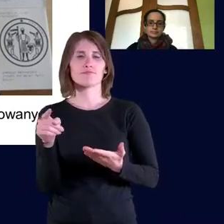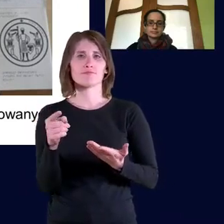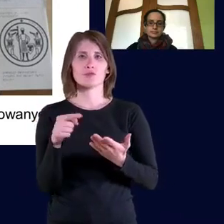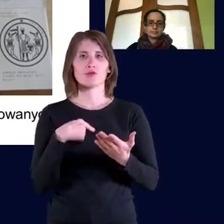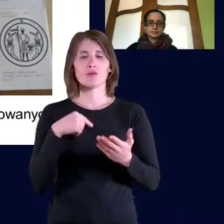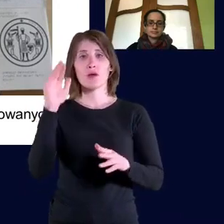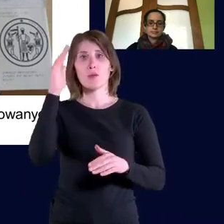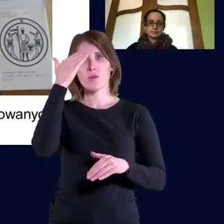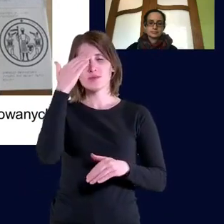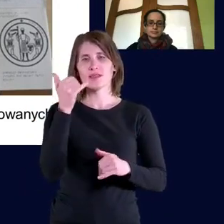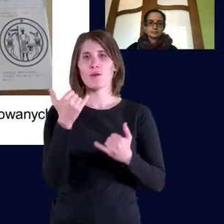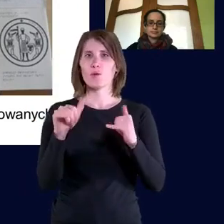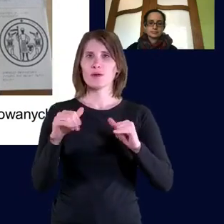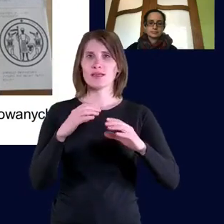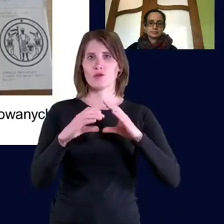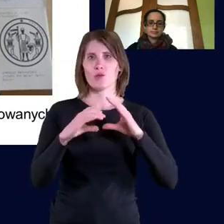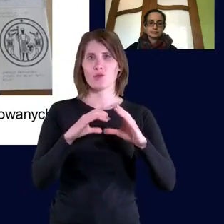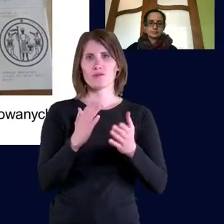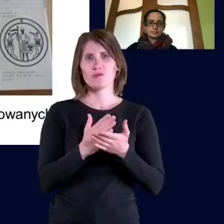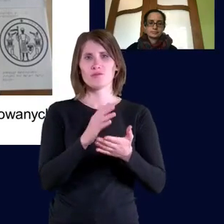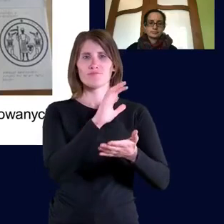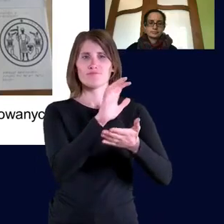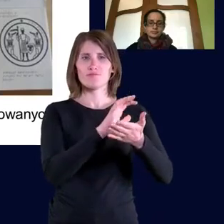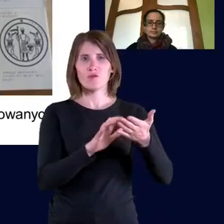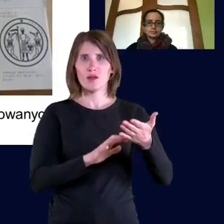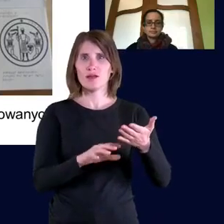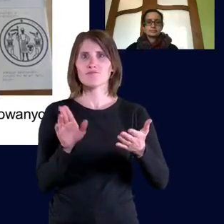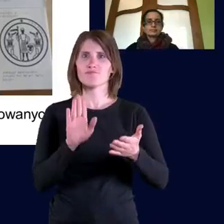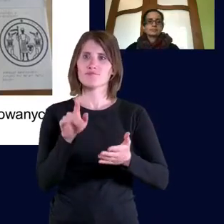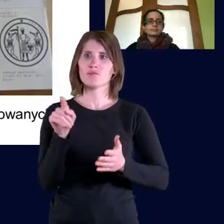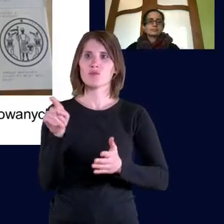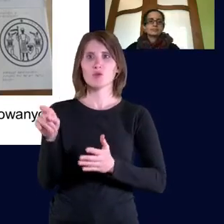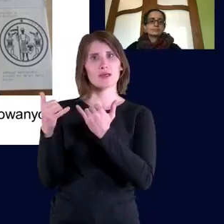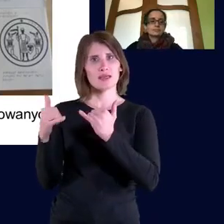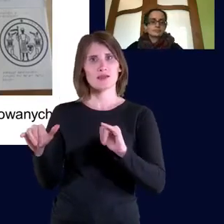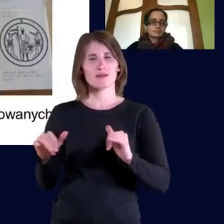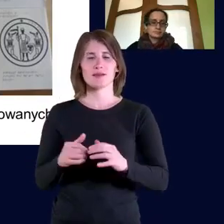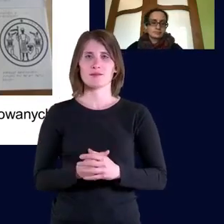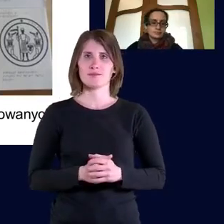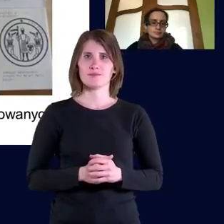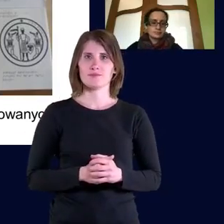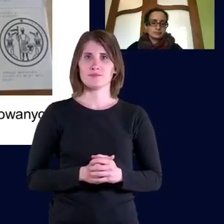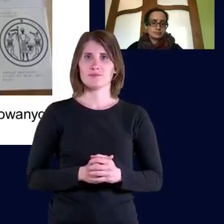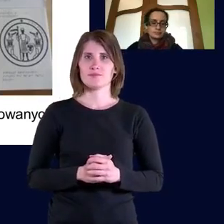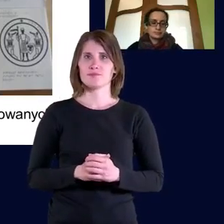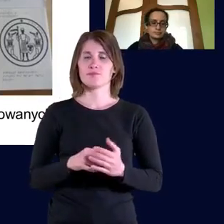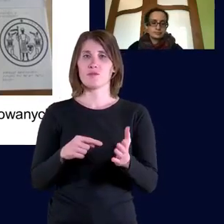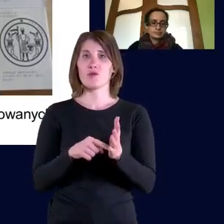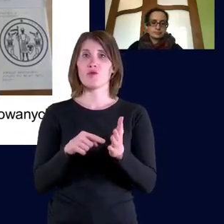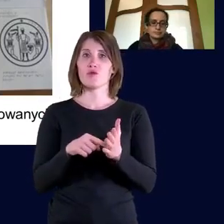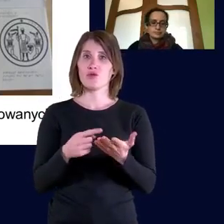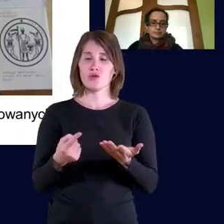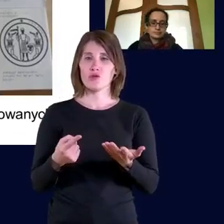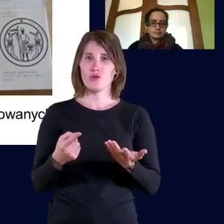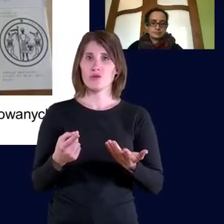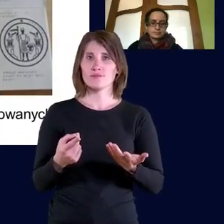innym rodzajem komunikatu niż tekst ma to również swoje